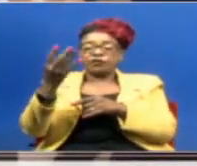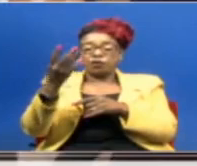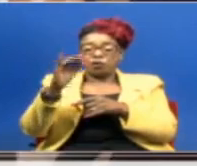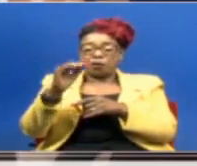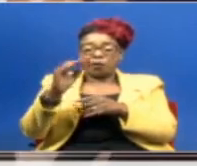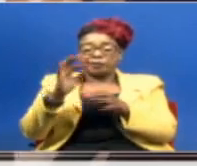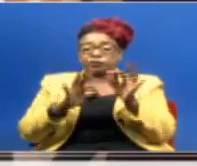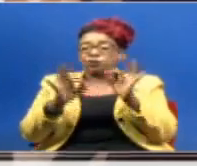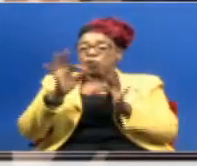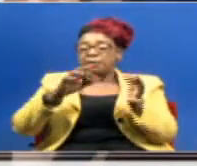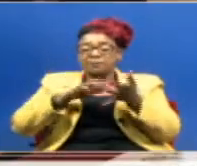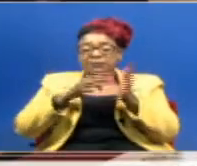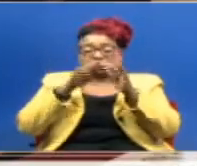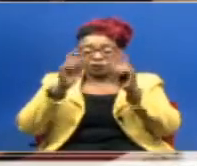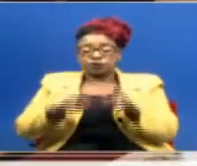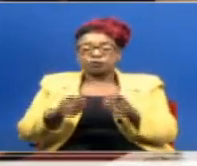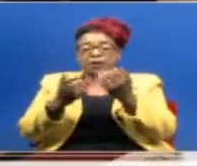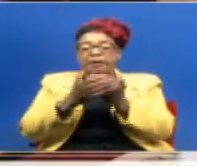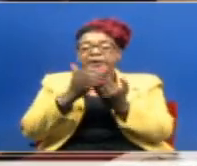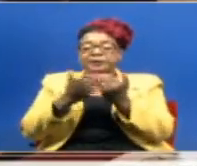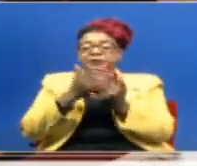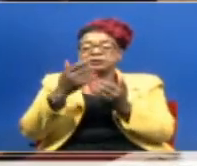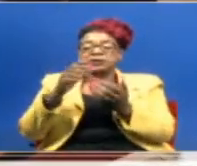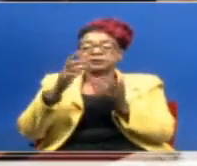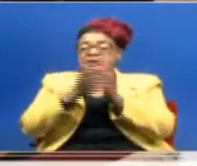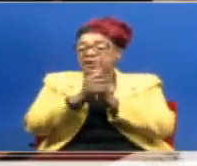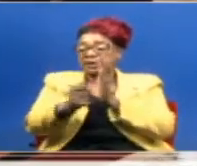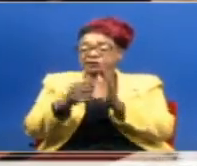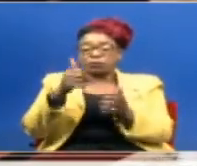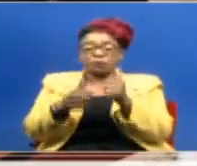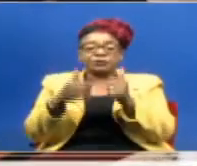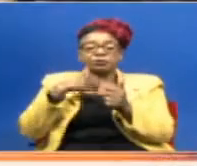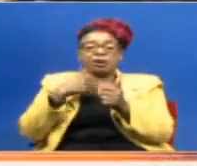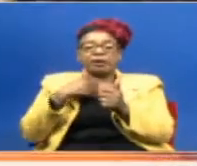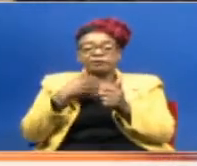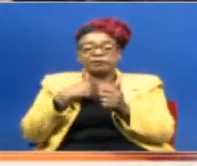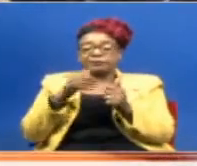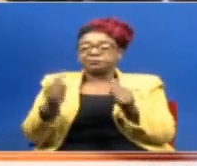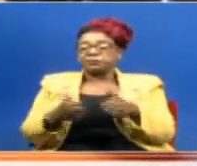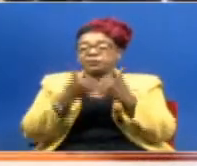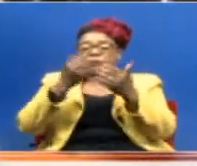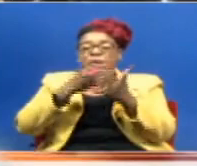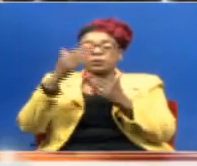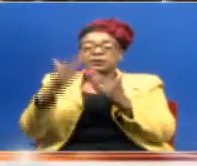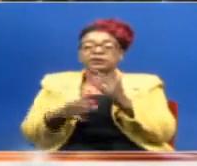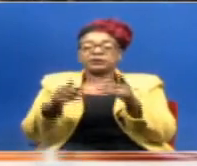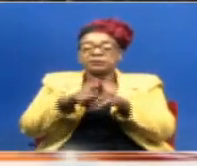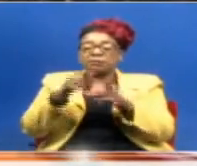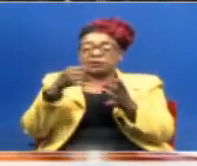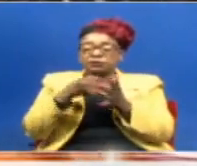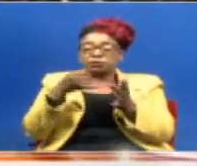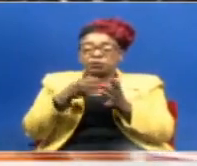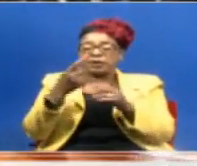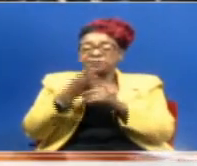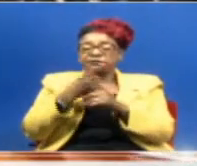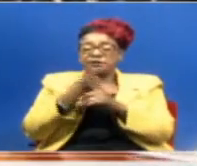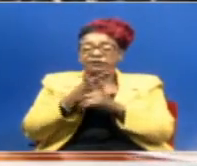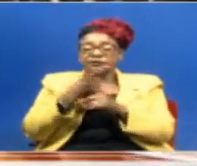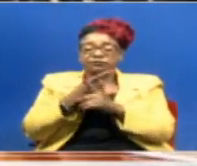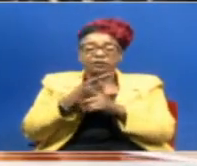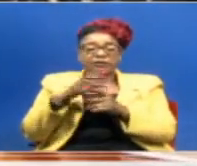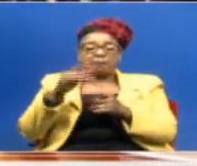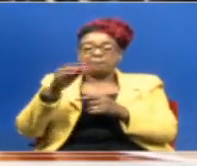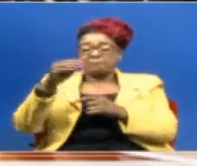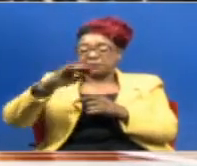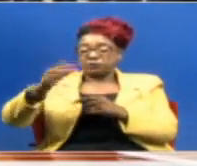na kukuza talanta katika kaunti ya Murang'a yalifanyika wikendi na kujumuisha wachezaji kutoka kaunti mbalimbali ndani ya Mlima